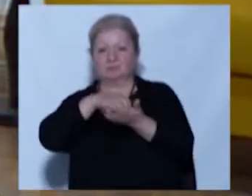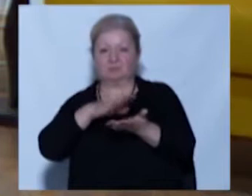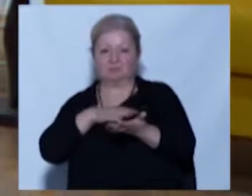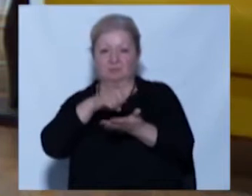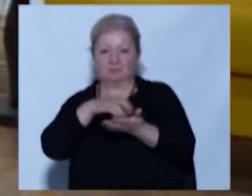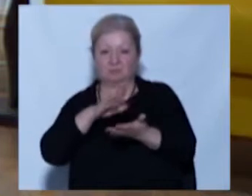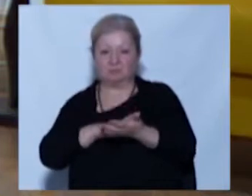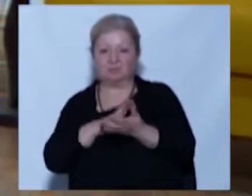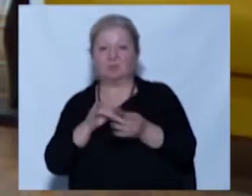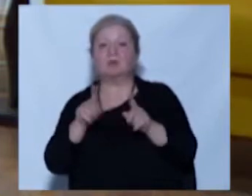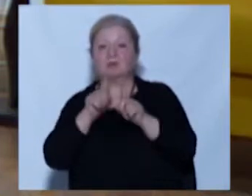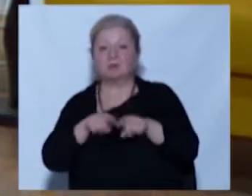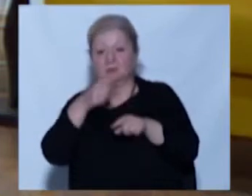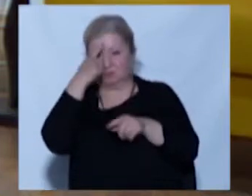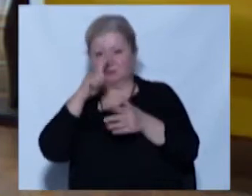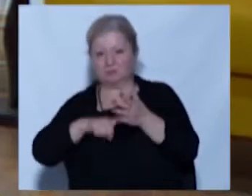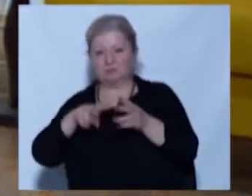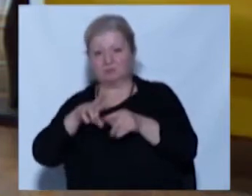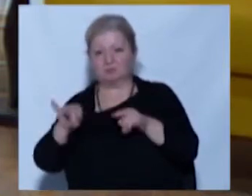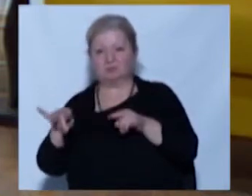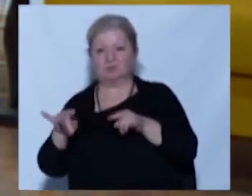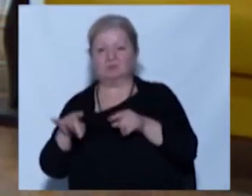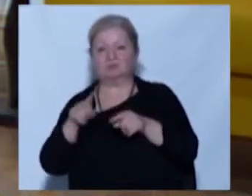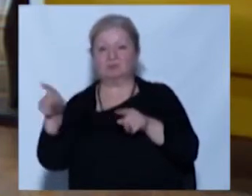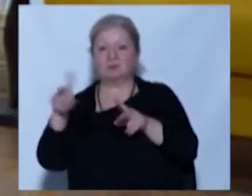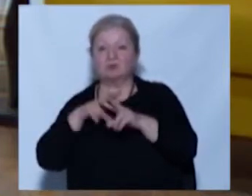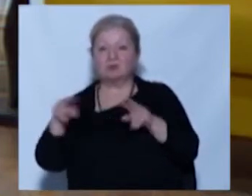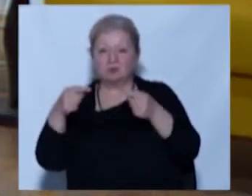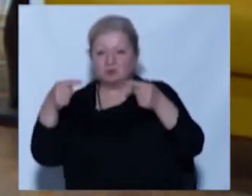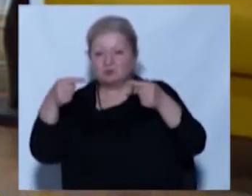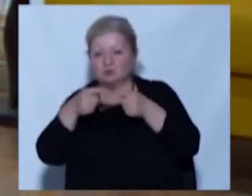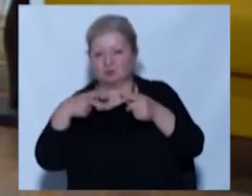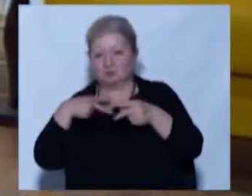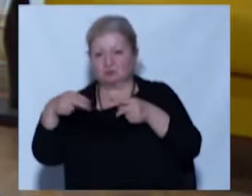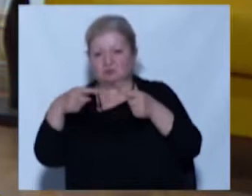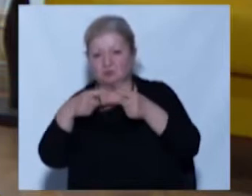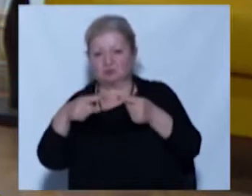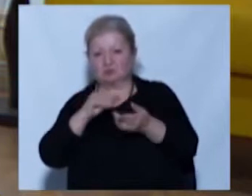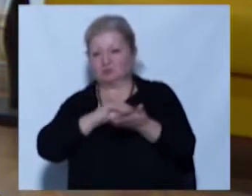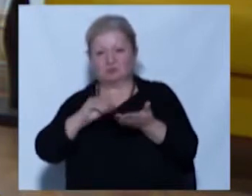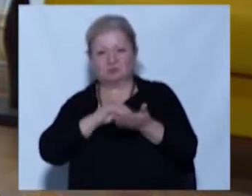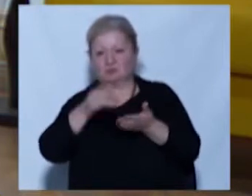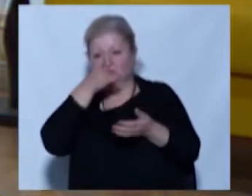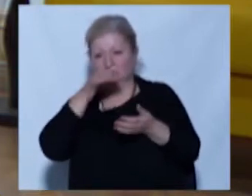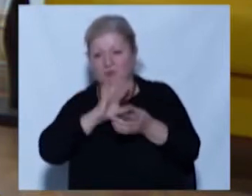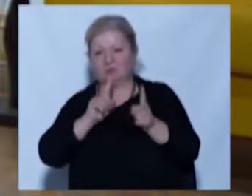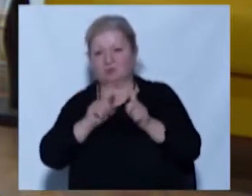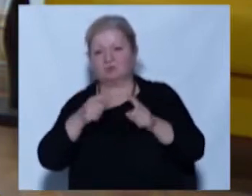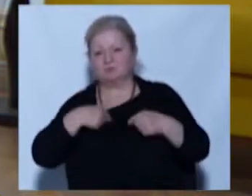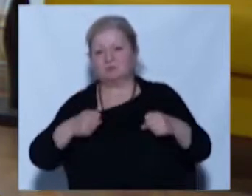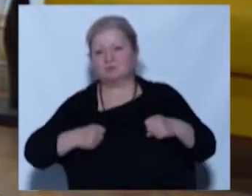ისტორიას აღწერდნენ. მაინც დარწმუნებულა, რომ ვერც ერთი მათგანი ისე ზუსტად ვერ აღწერს